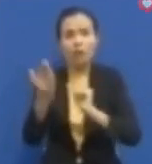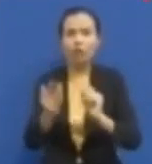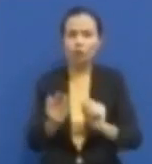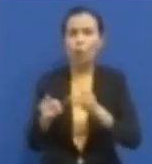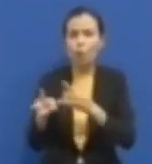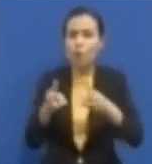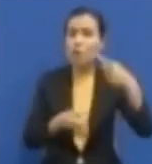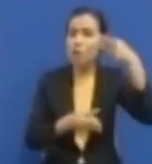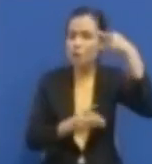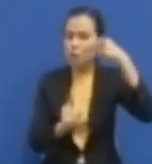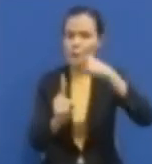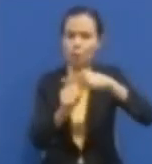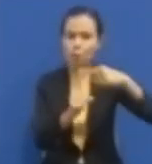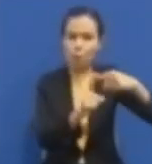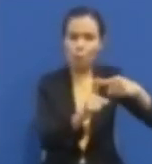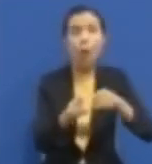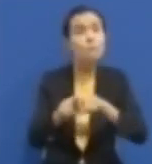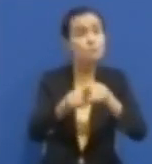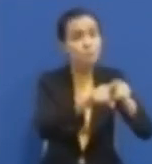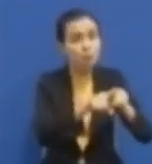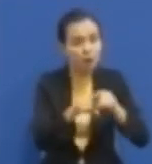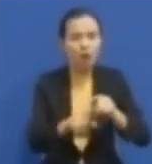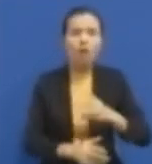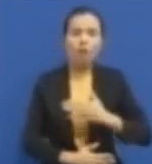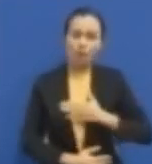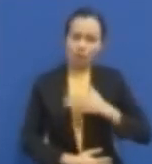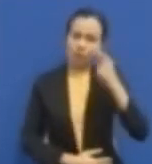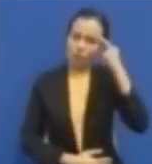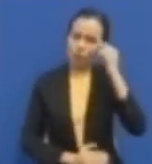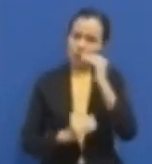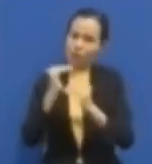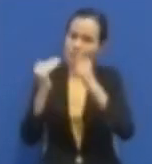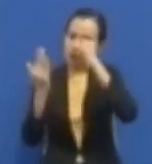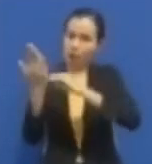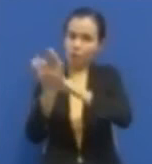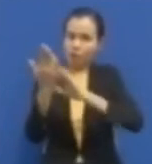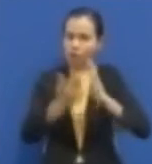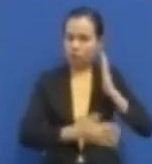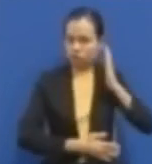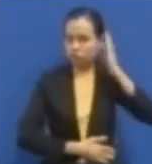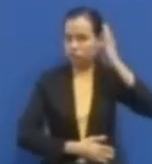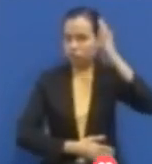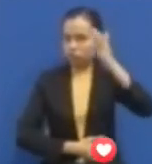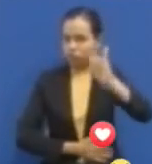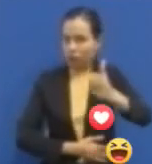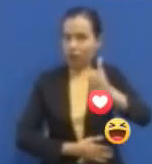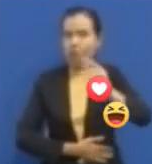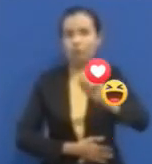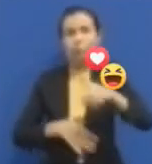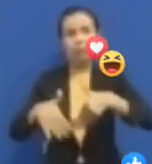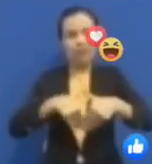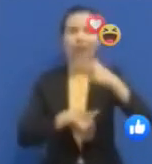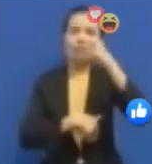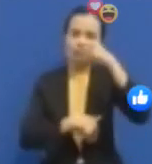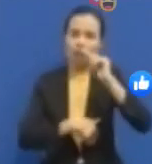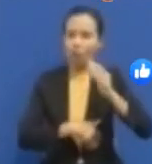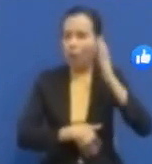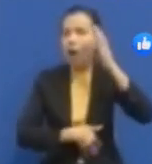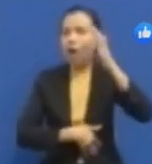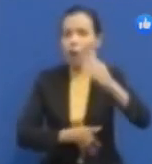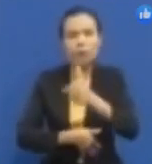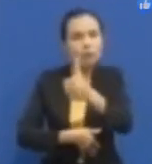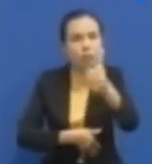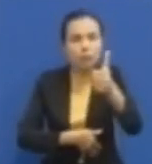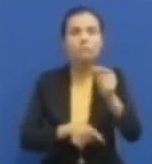คติที่เป็นบวกต่อกันแบบนี้ผมคิดว่าการปฏิรูปประเทศของเรามีอนาคตและประเทศไทยและประชาชนคนไทยของเราก็มีอนาคตด้วยเช่นเดียว